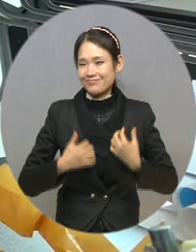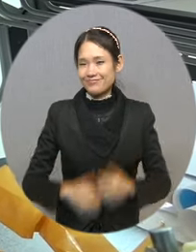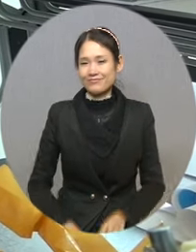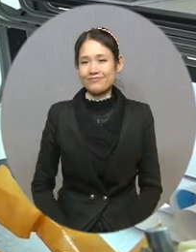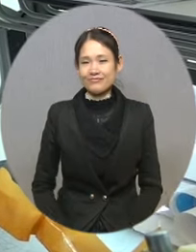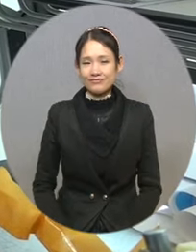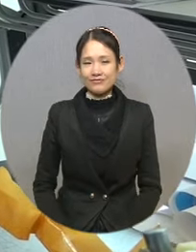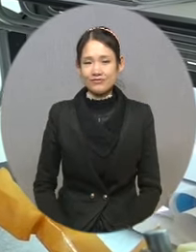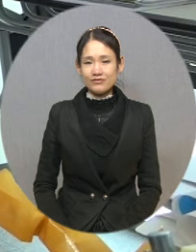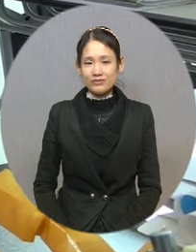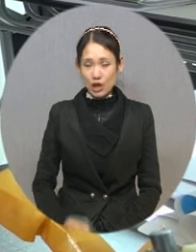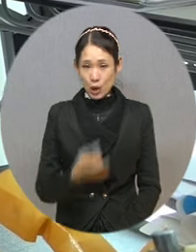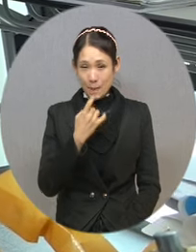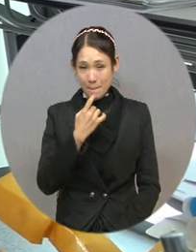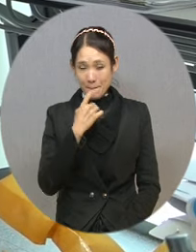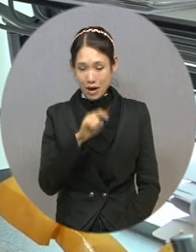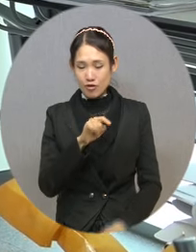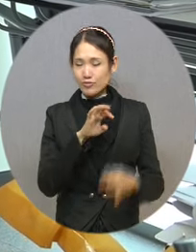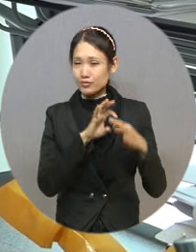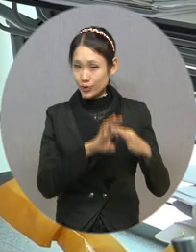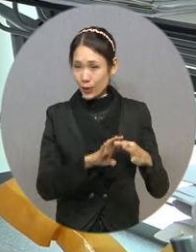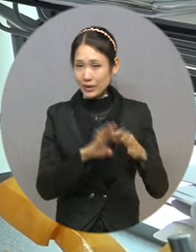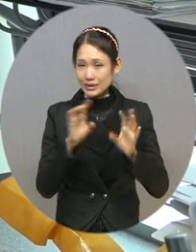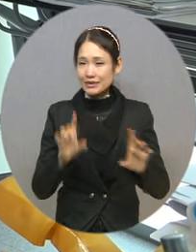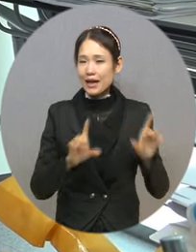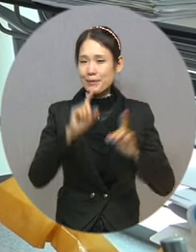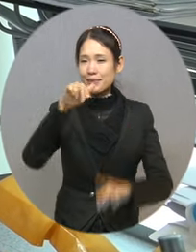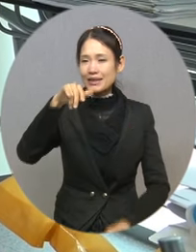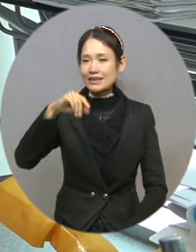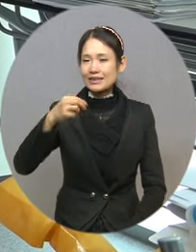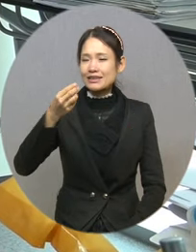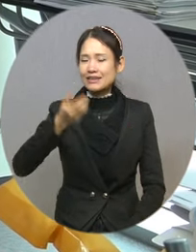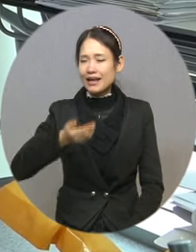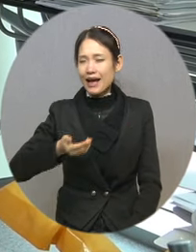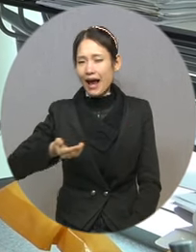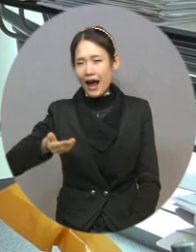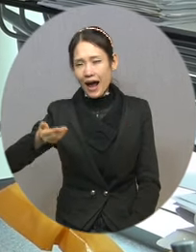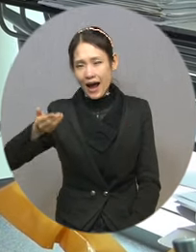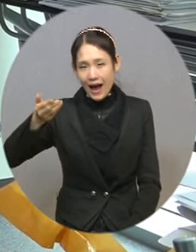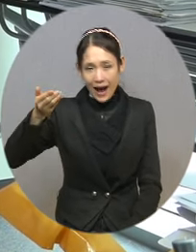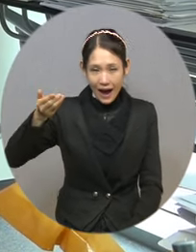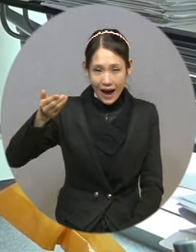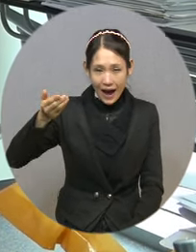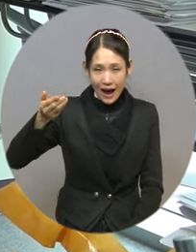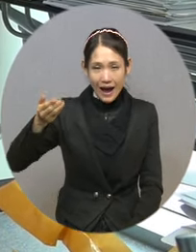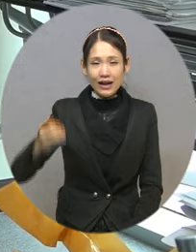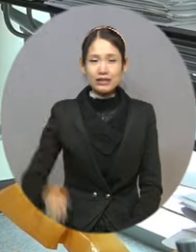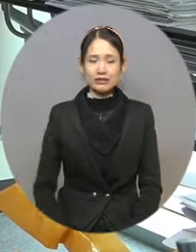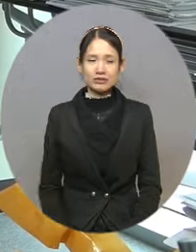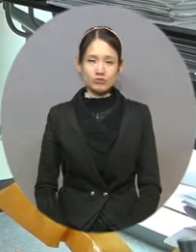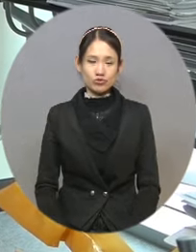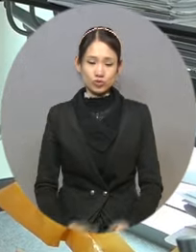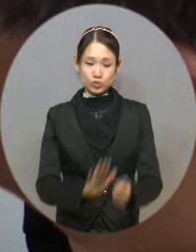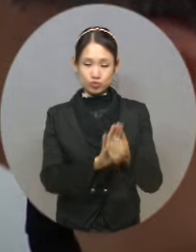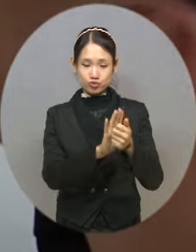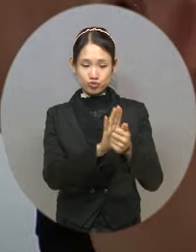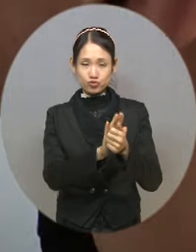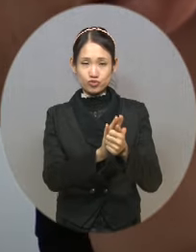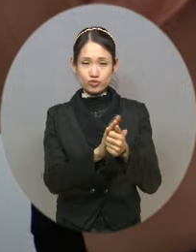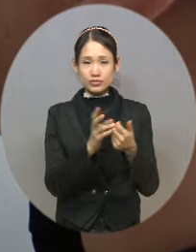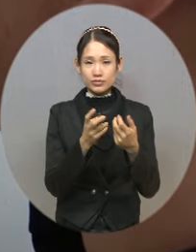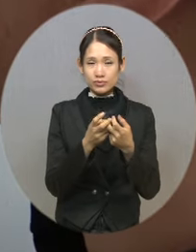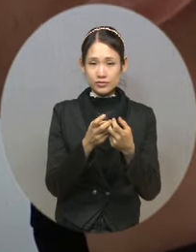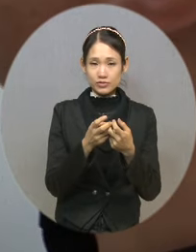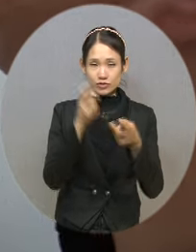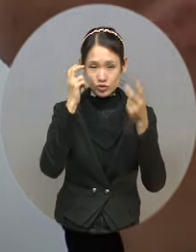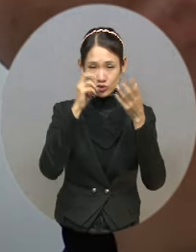좀 더 이런 배움을 통해서 또 삶의 질을 향상할 수 있는 부분을 어떻게 하면 뭔가 도울 수 있을까? 취업의